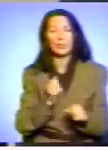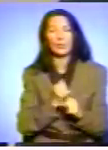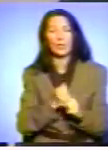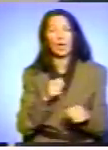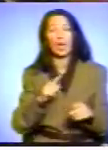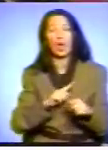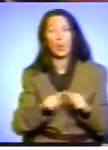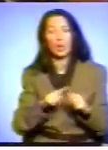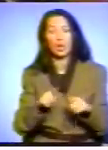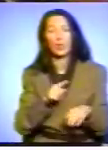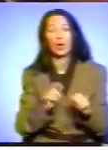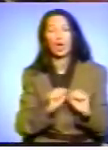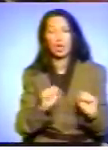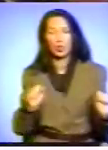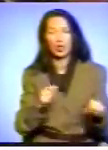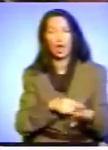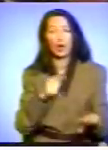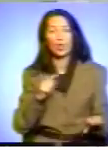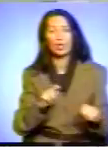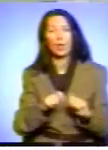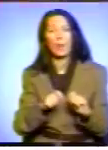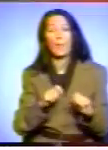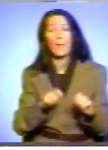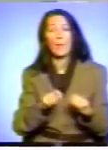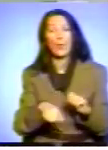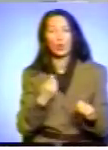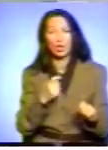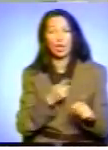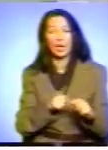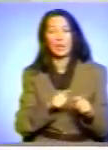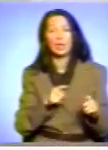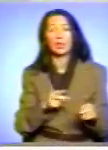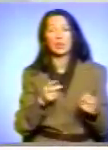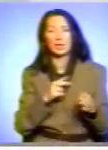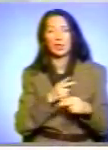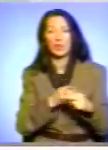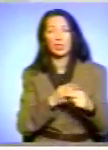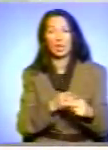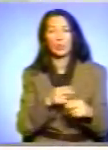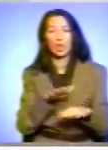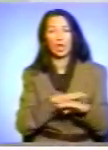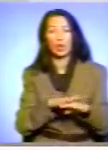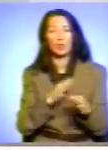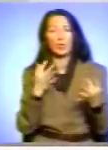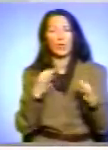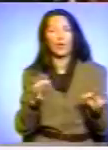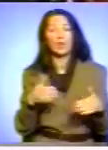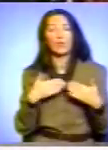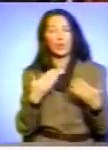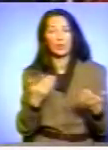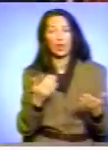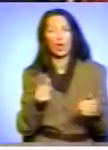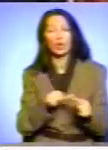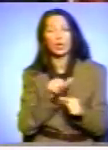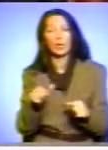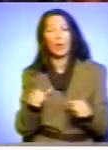та рішуче, реагуючи на правопорушення, які заважатимуть народному волевиявленню. Безпосередньо на виборчих дільницях нестимуть